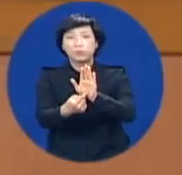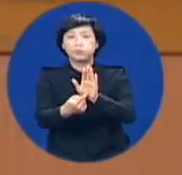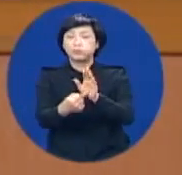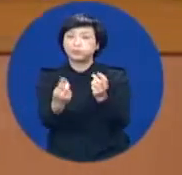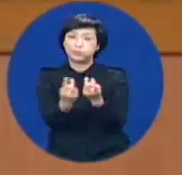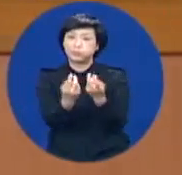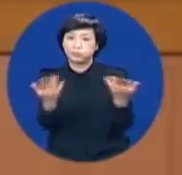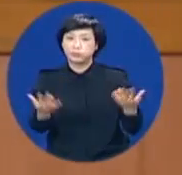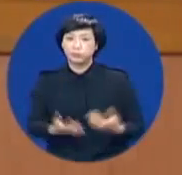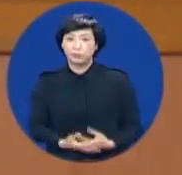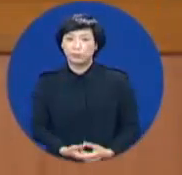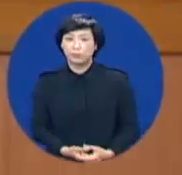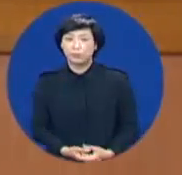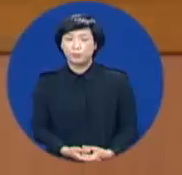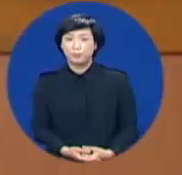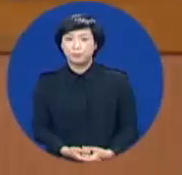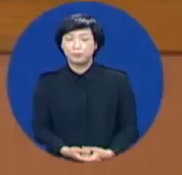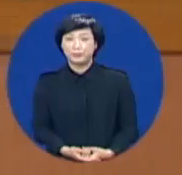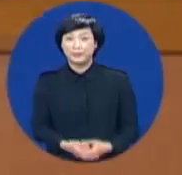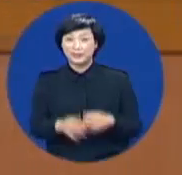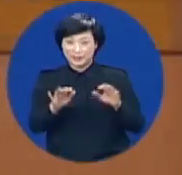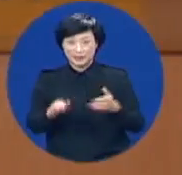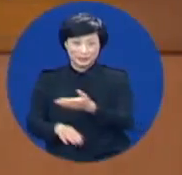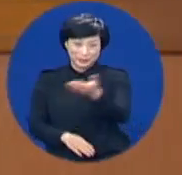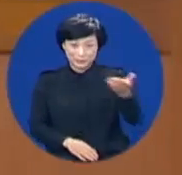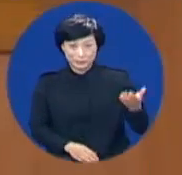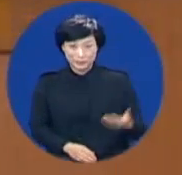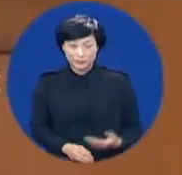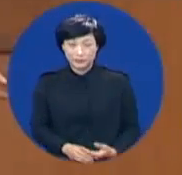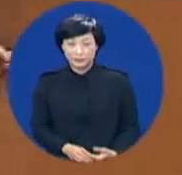없어요. 그래서 사람들이